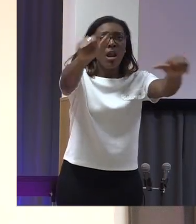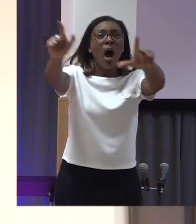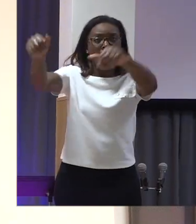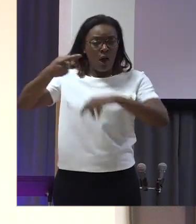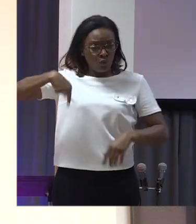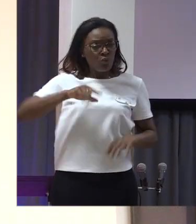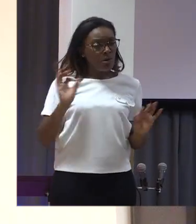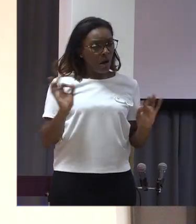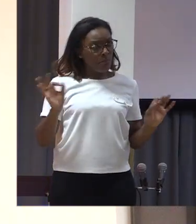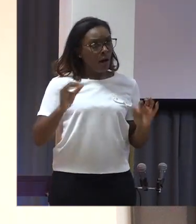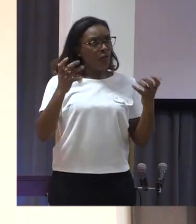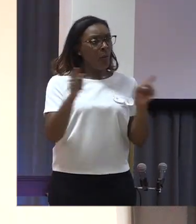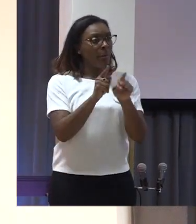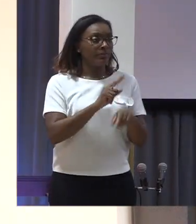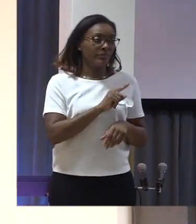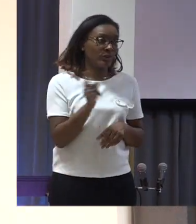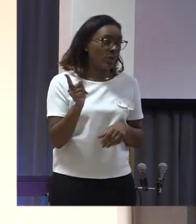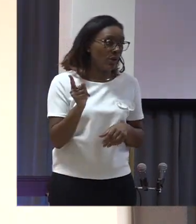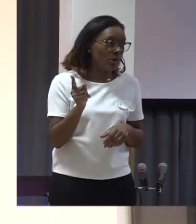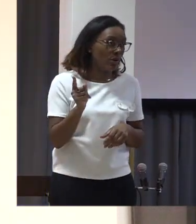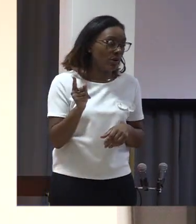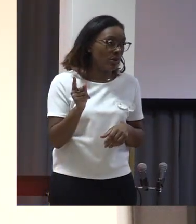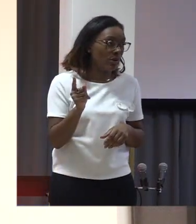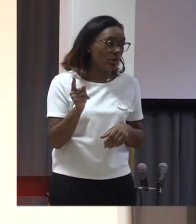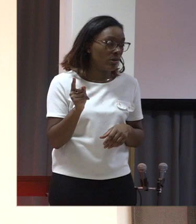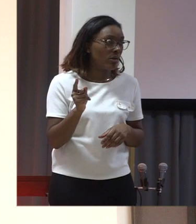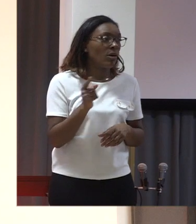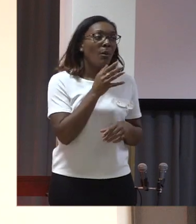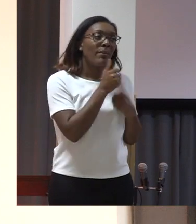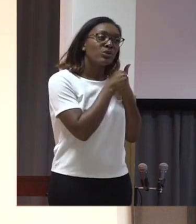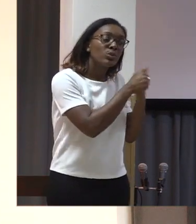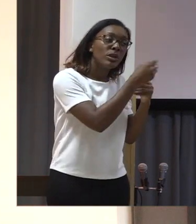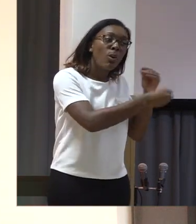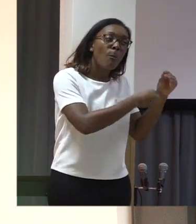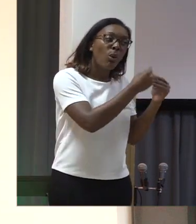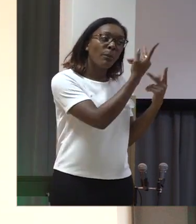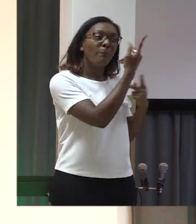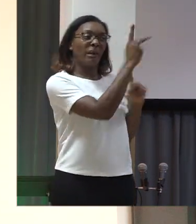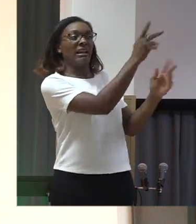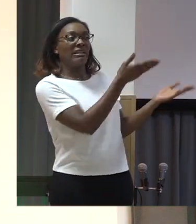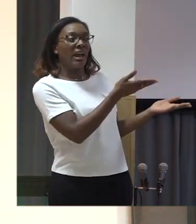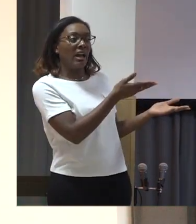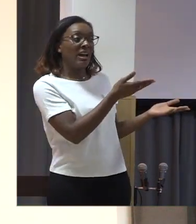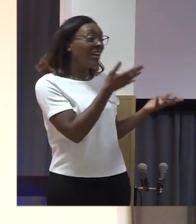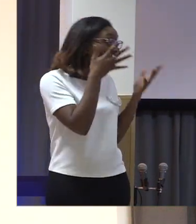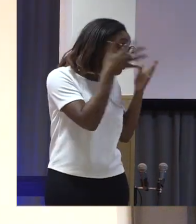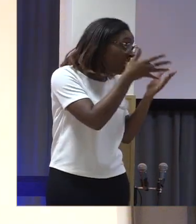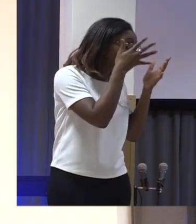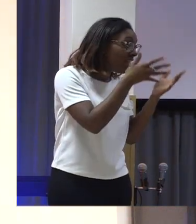voulons vivre à l'instar des païens, ça nous empêche de fixer nos regards vers le